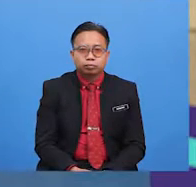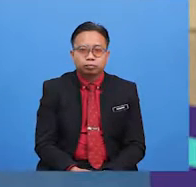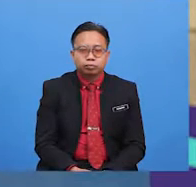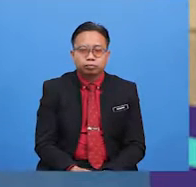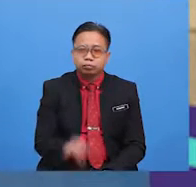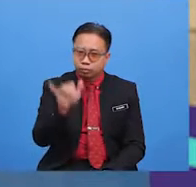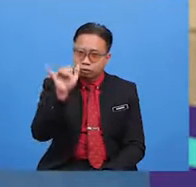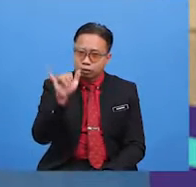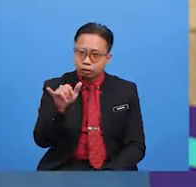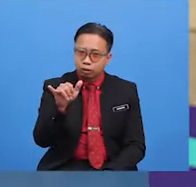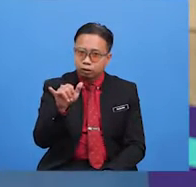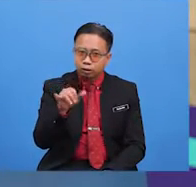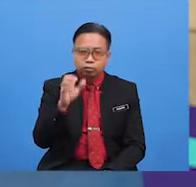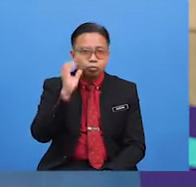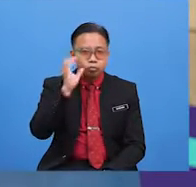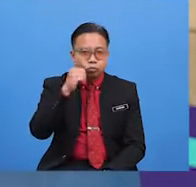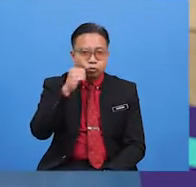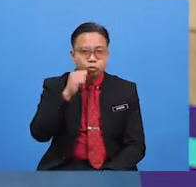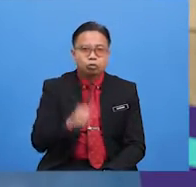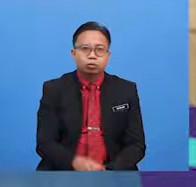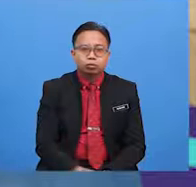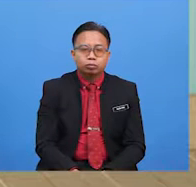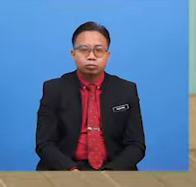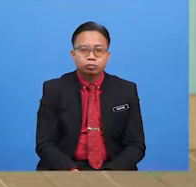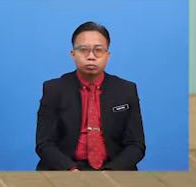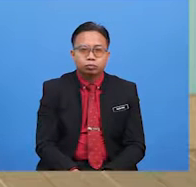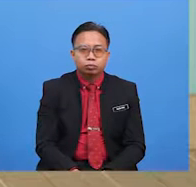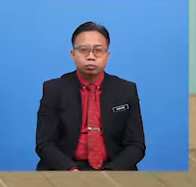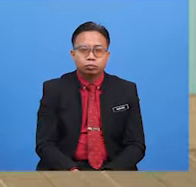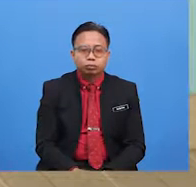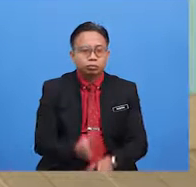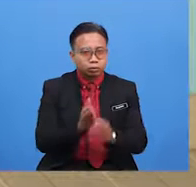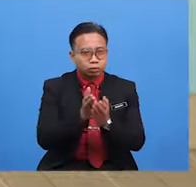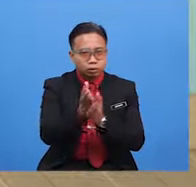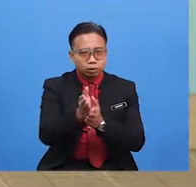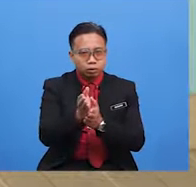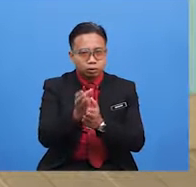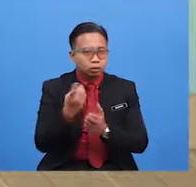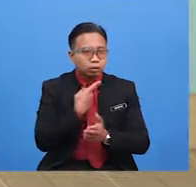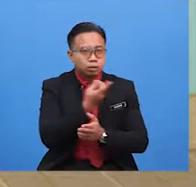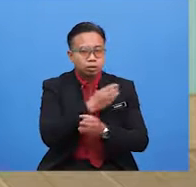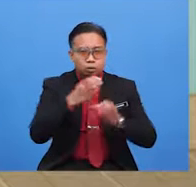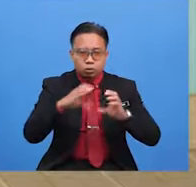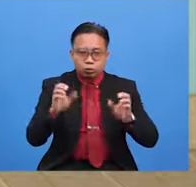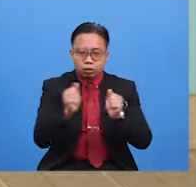Ya, oren menunjukkan bacaan di atas neraca tuas. Seterusnya, kita cuba dengan apple.